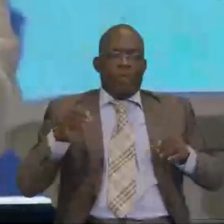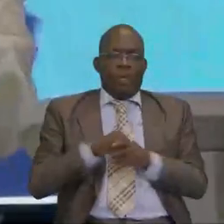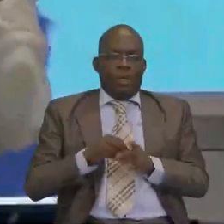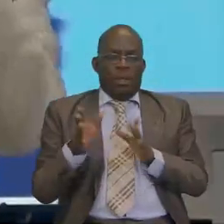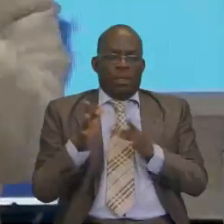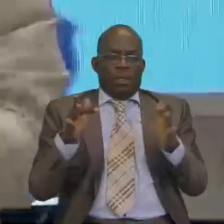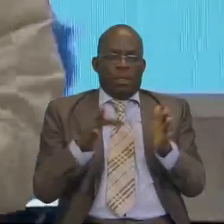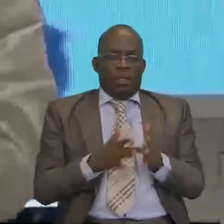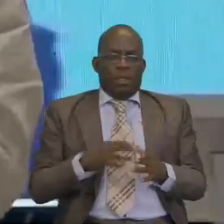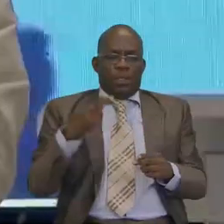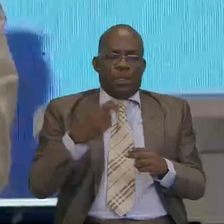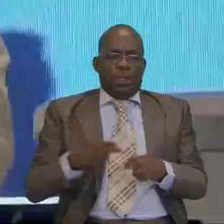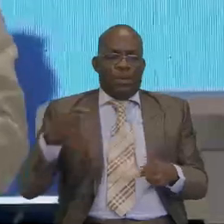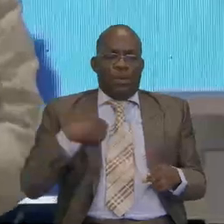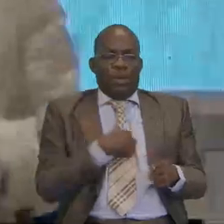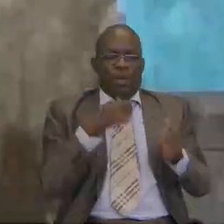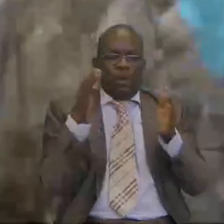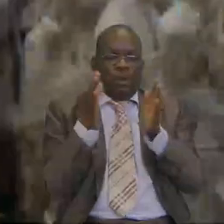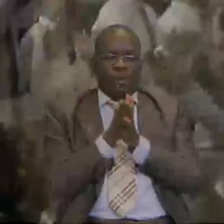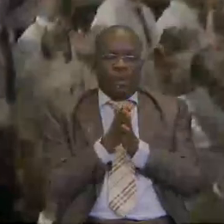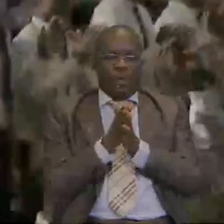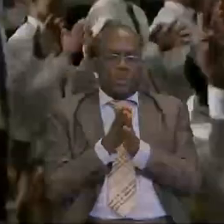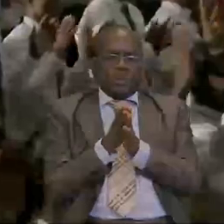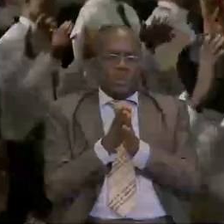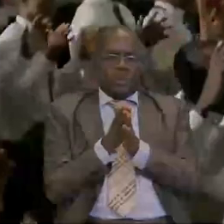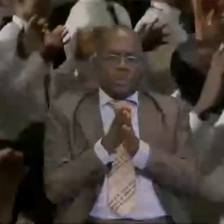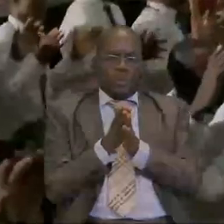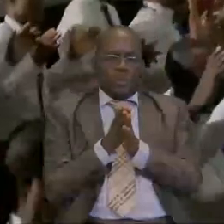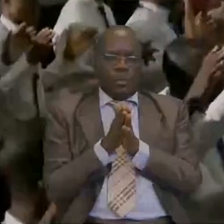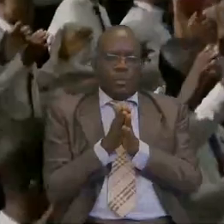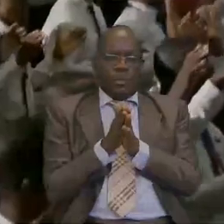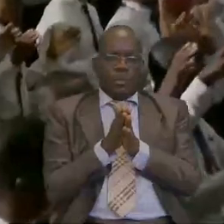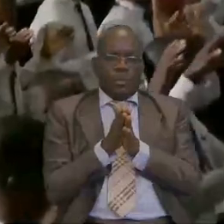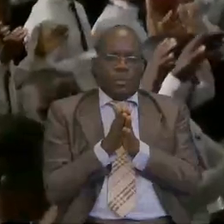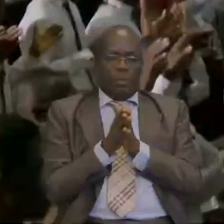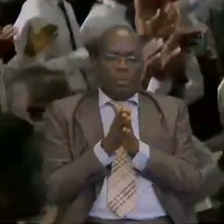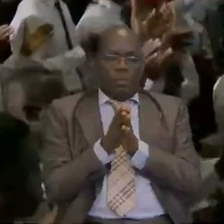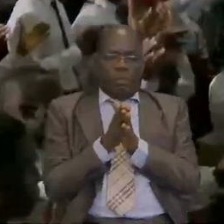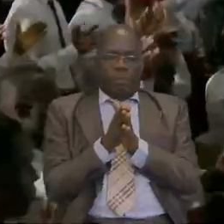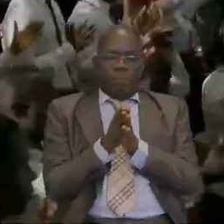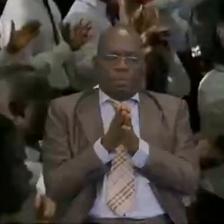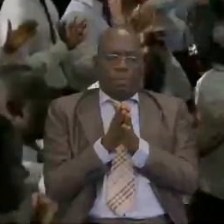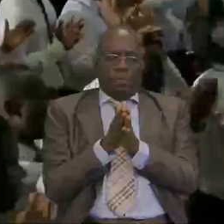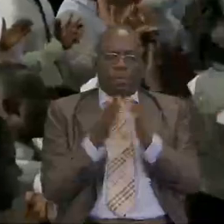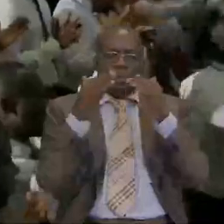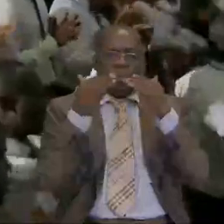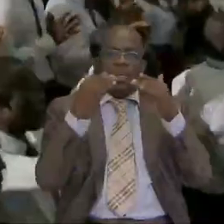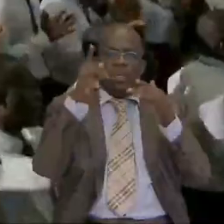de Jésus, nous prions.